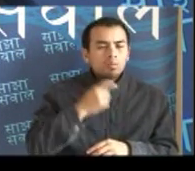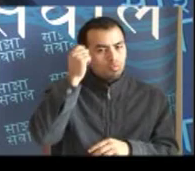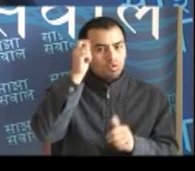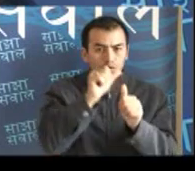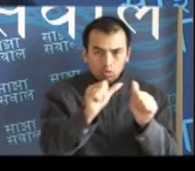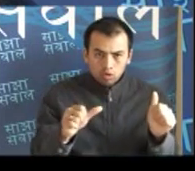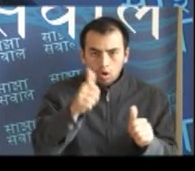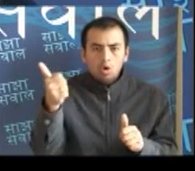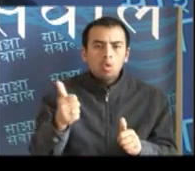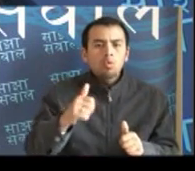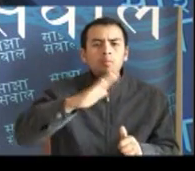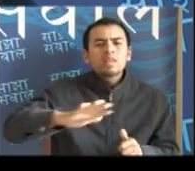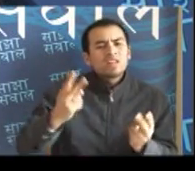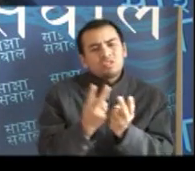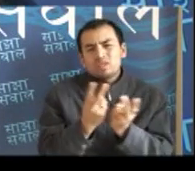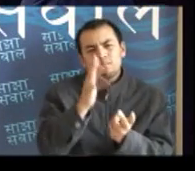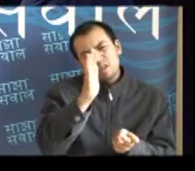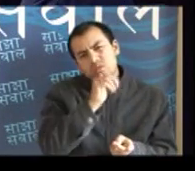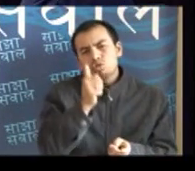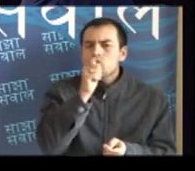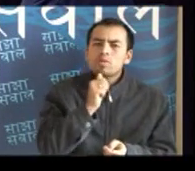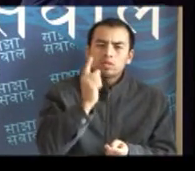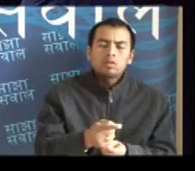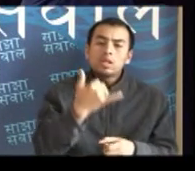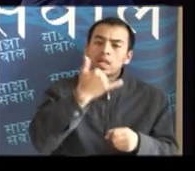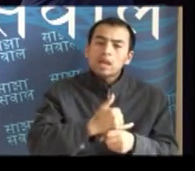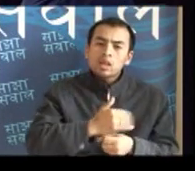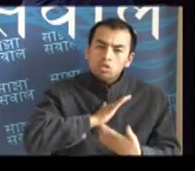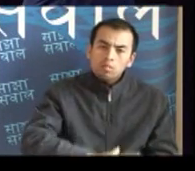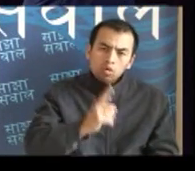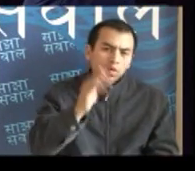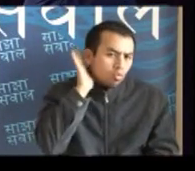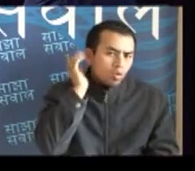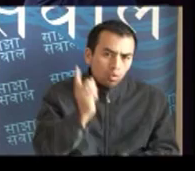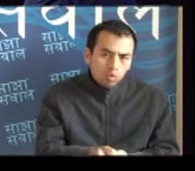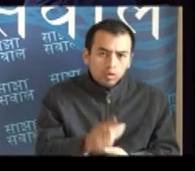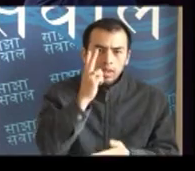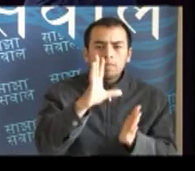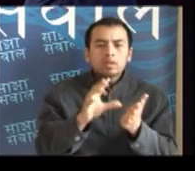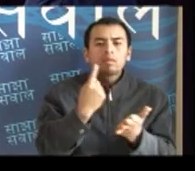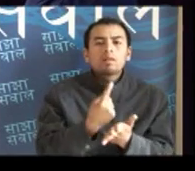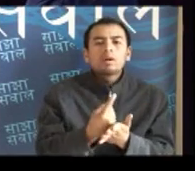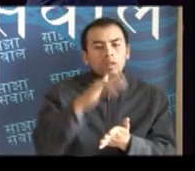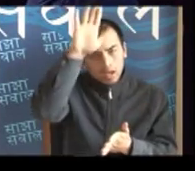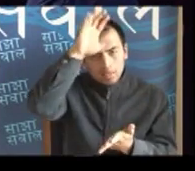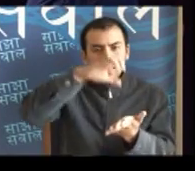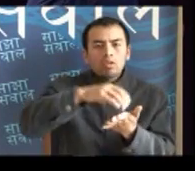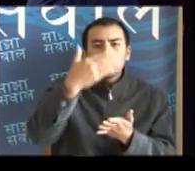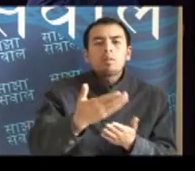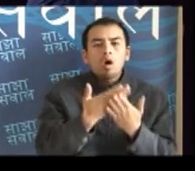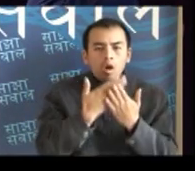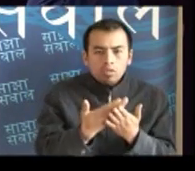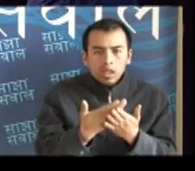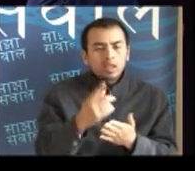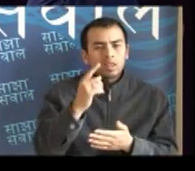जान्दाखेरि त्यही अरू बच्चाहरू जस्तै नै हो, 5-6 वर्ष। तपाईँ स्याङ्जामा जन्मिएको भन्ने मैले सुनेको छु, त्यहाँदेखि काठमाडौँ राजधानीसम्मको